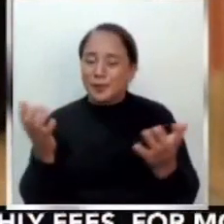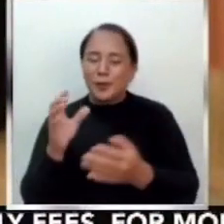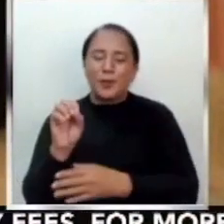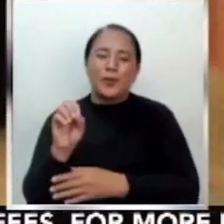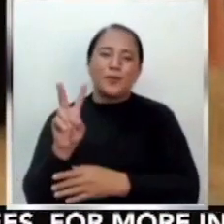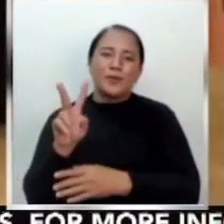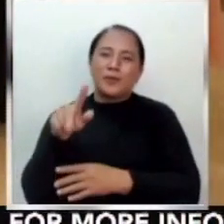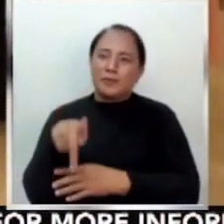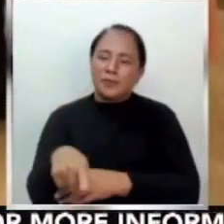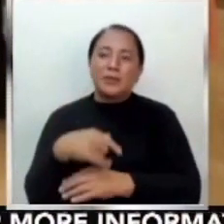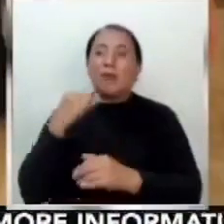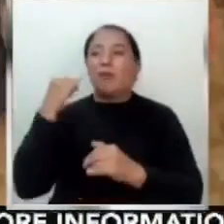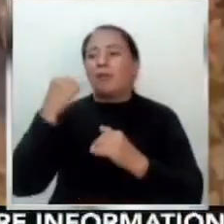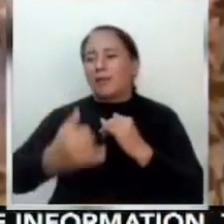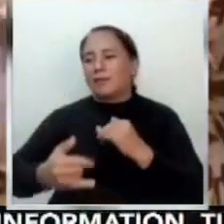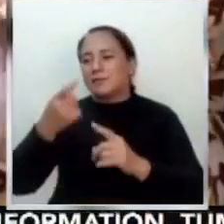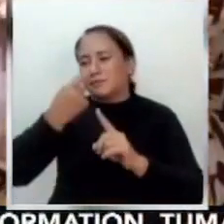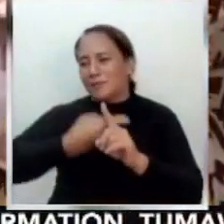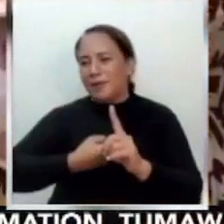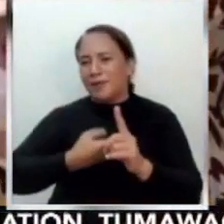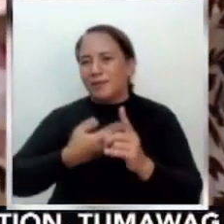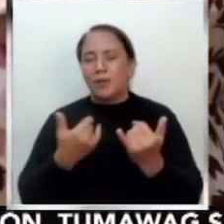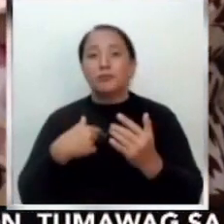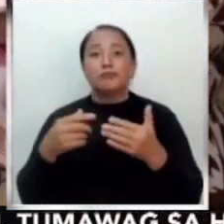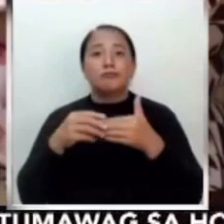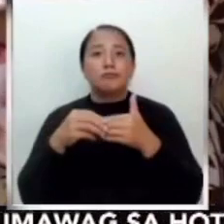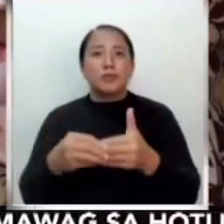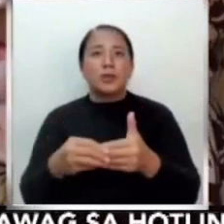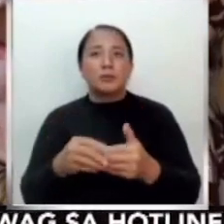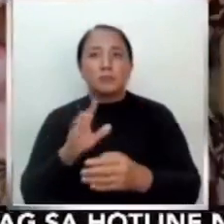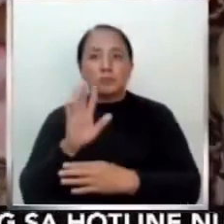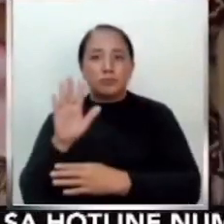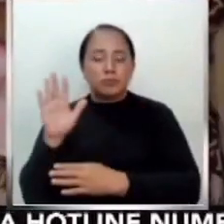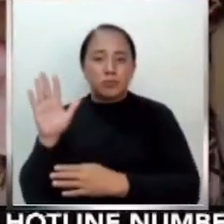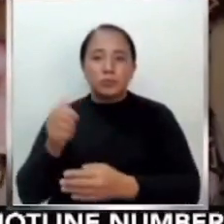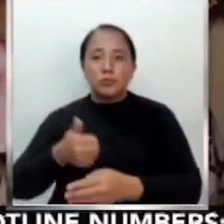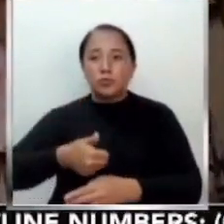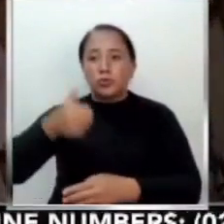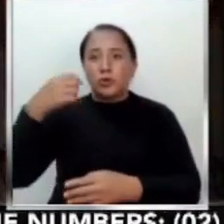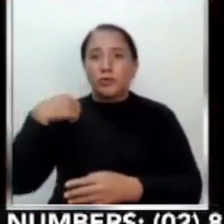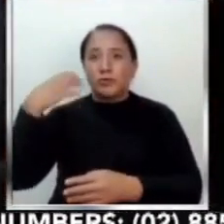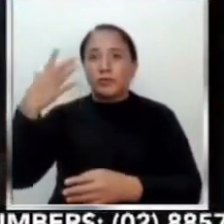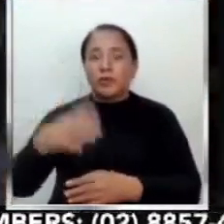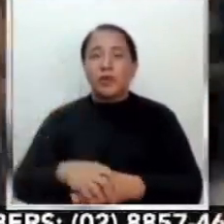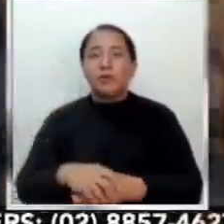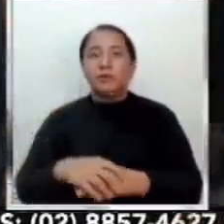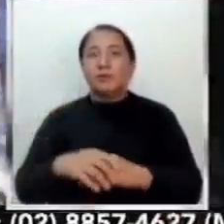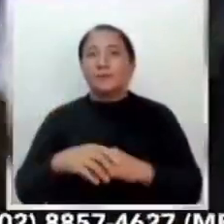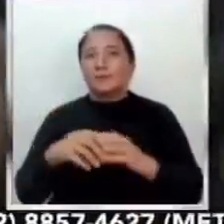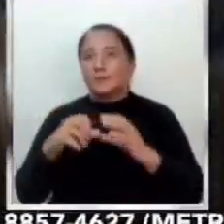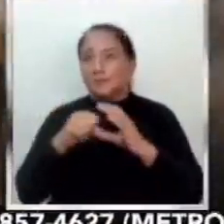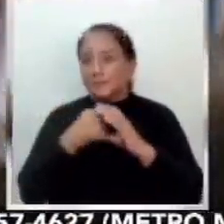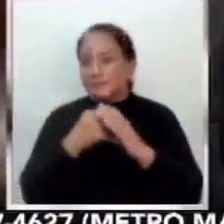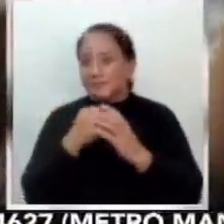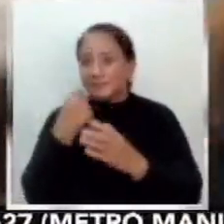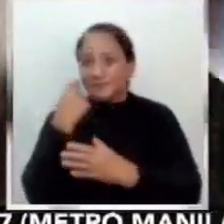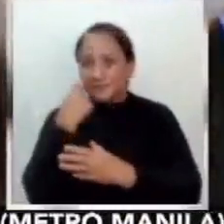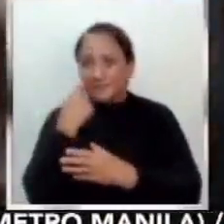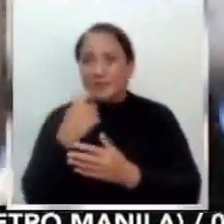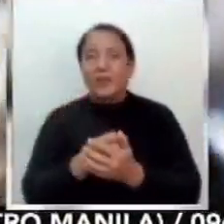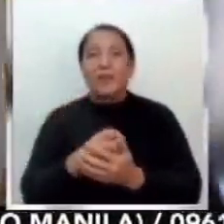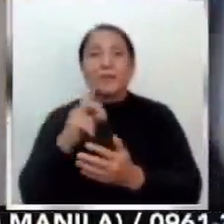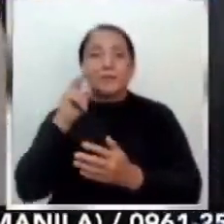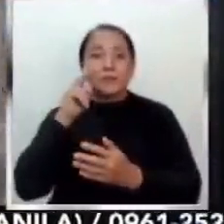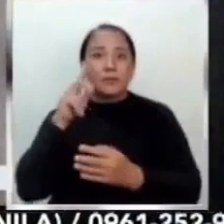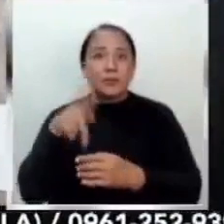sa opisina, pinangunahan ni Robredo ang oath-taking ng mga nanalong opisyal ng Camarines Sur kanina. Ang kampo naman ni Vice President-elect